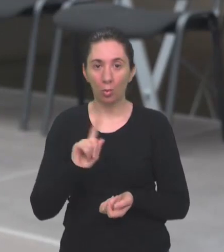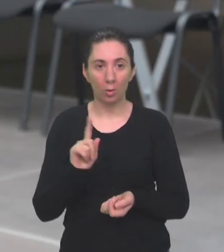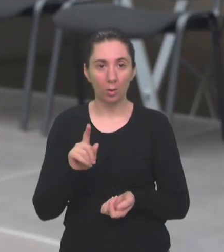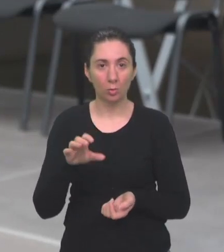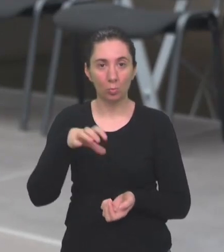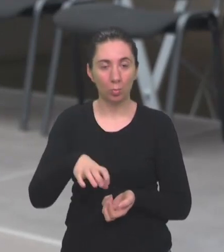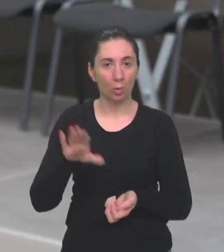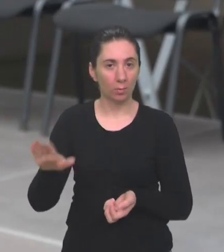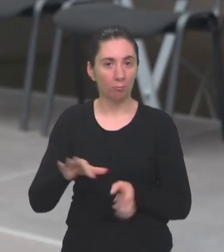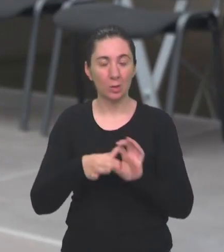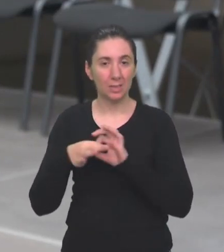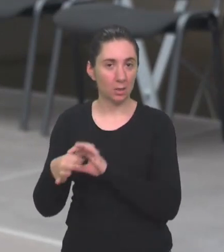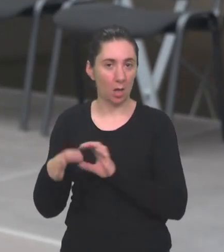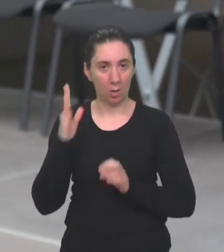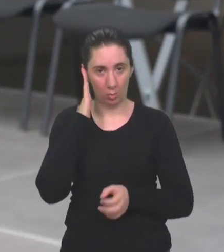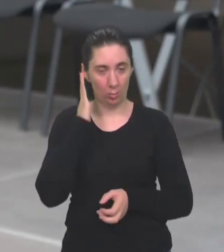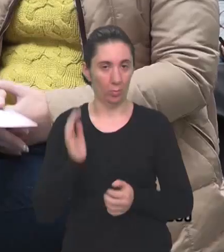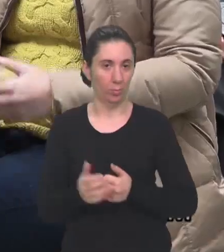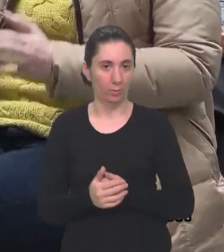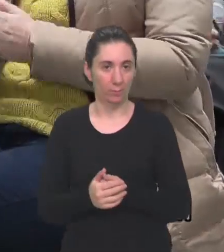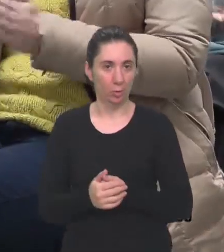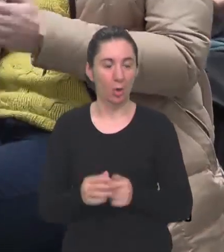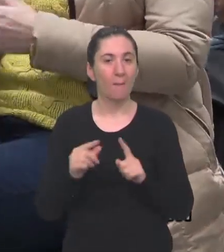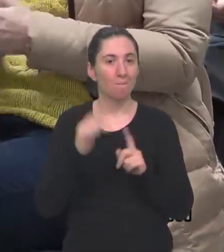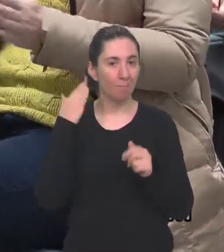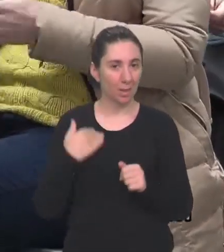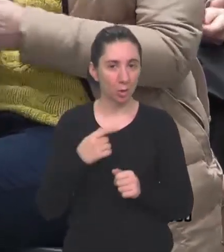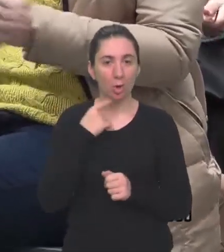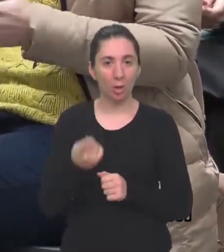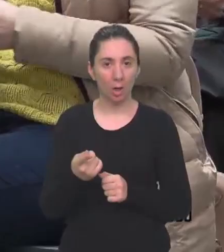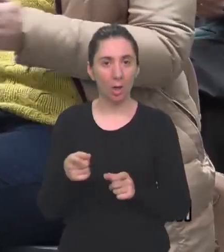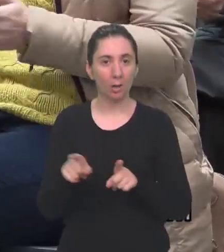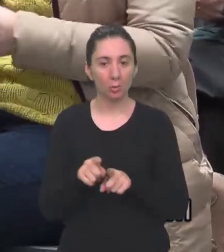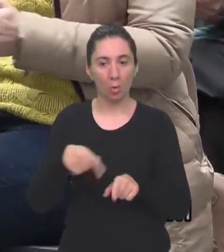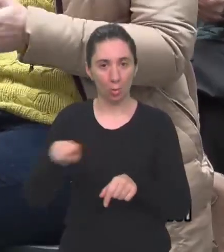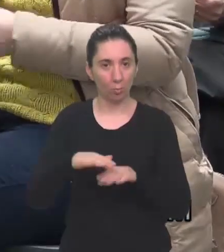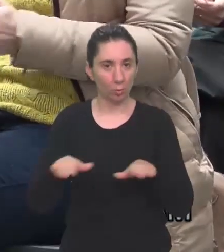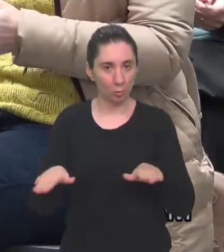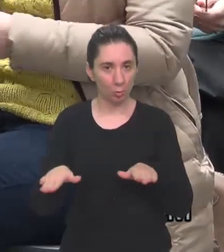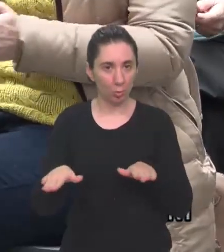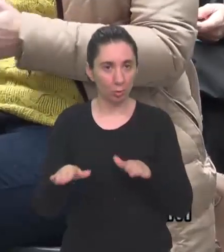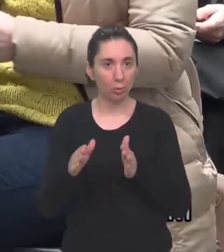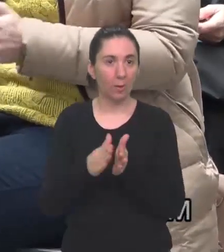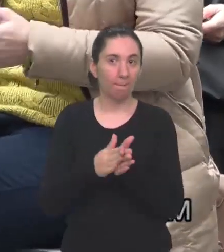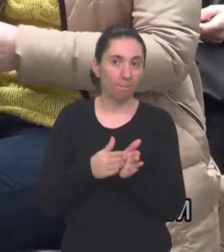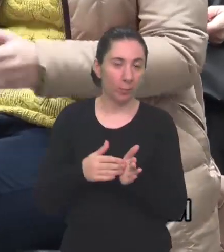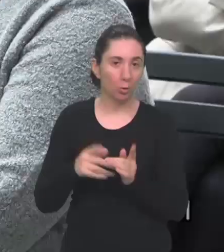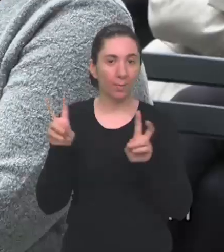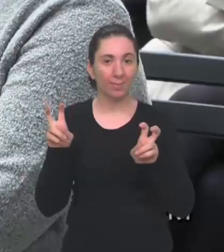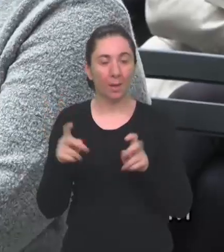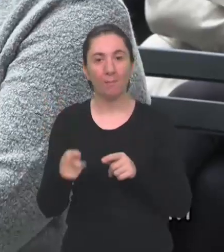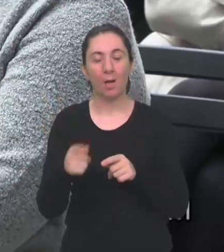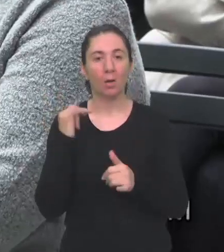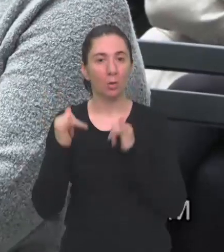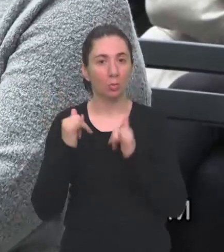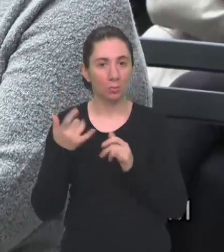područje njihovog stalnog prebivališta. Presećan je ujedno izjavila da će se okruglim stolom tek načeti tema turizma za osobe